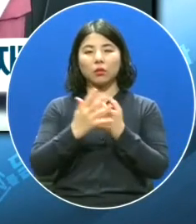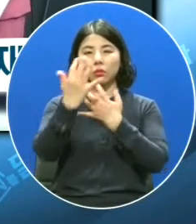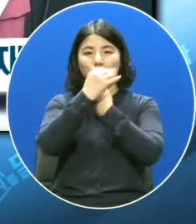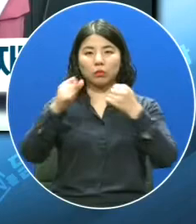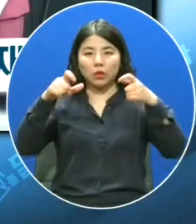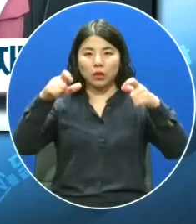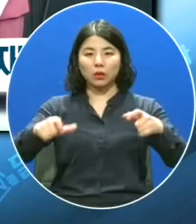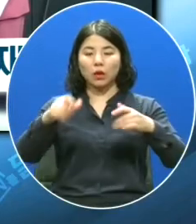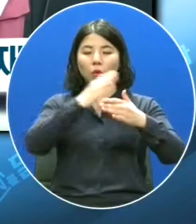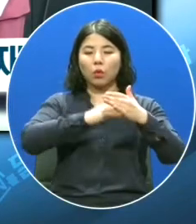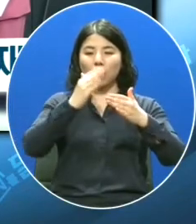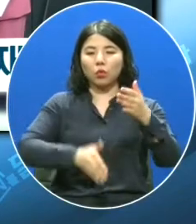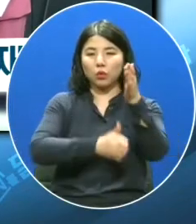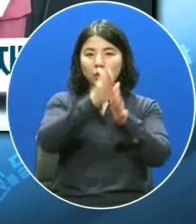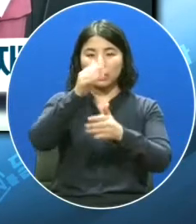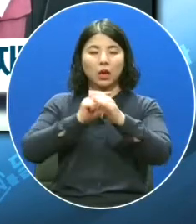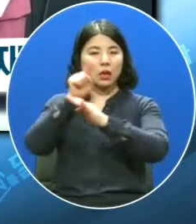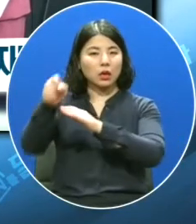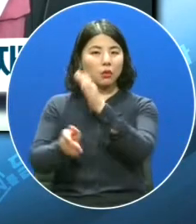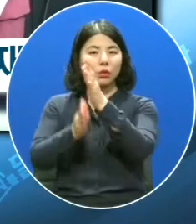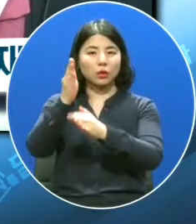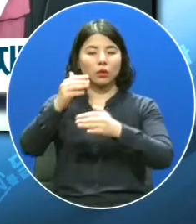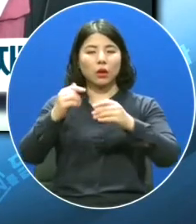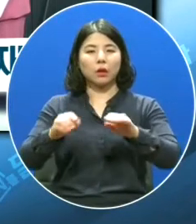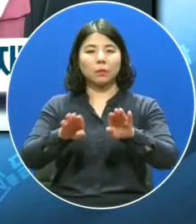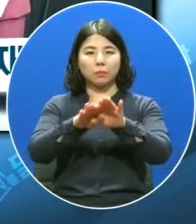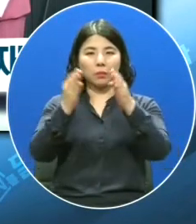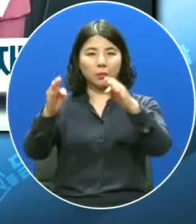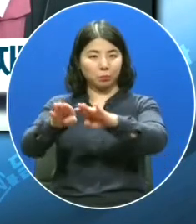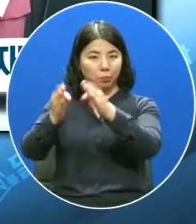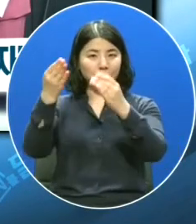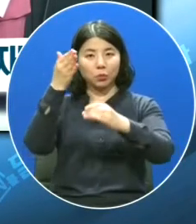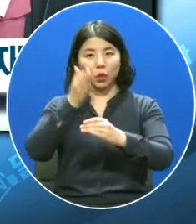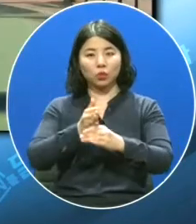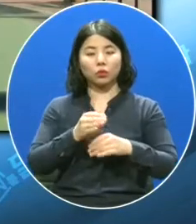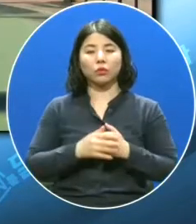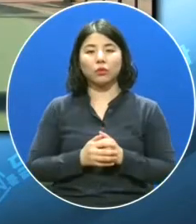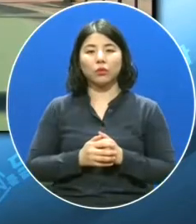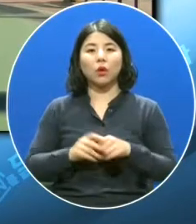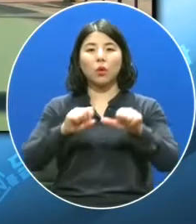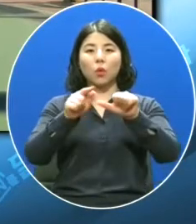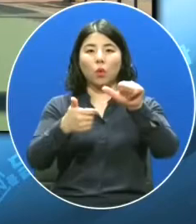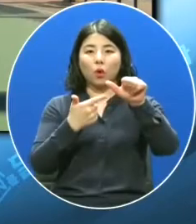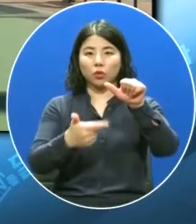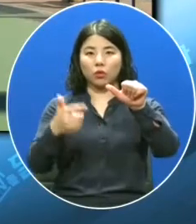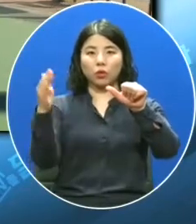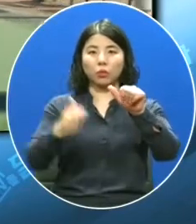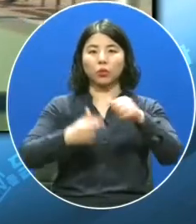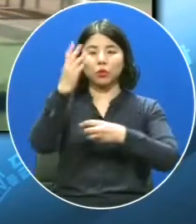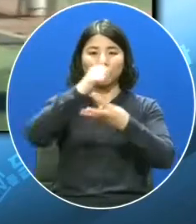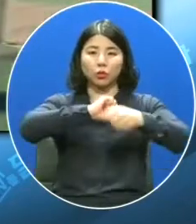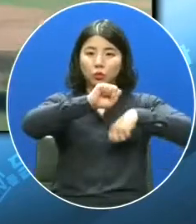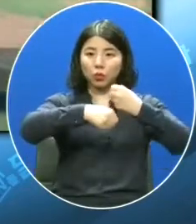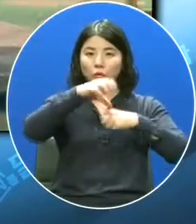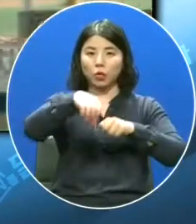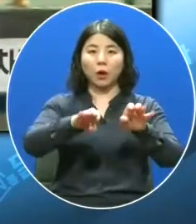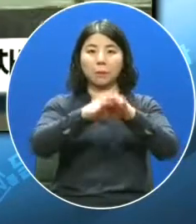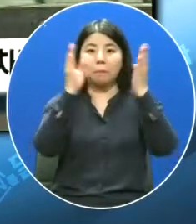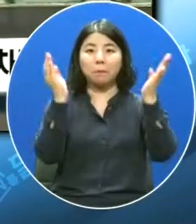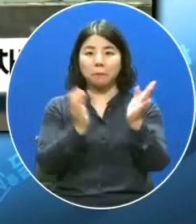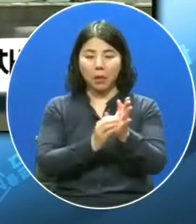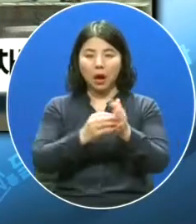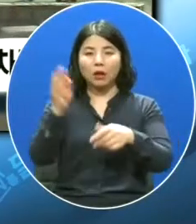충북 지역에도 공공시설이나 야외시설을 순차적으로 개장할 예정에 있습니다. 5월 6일부터 청주